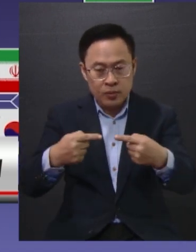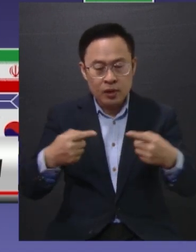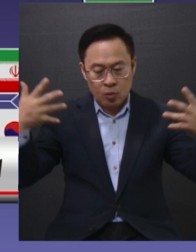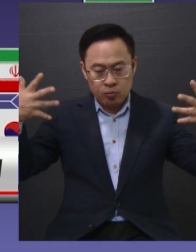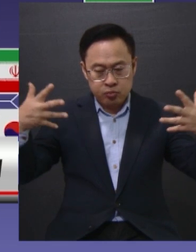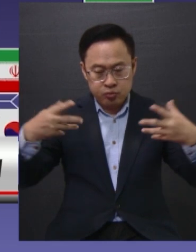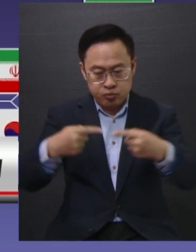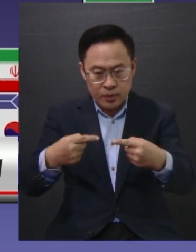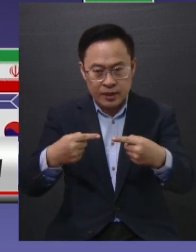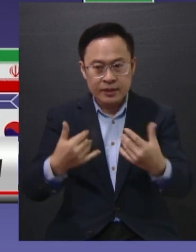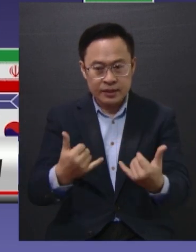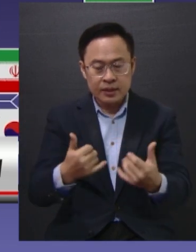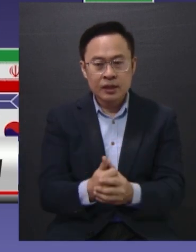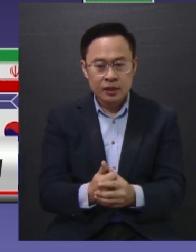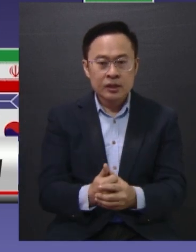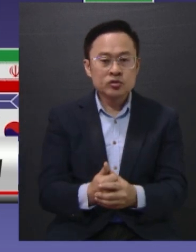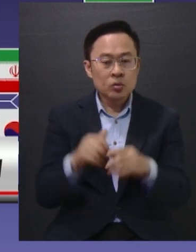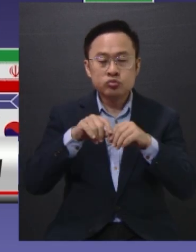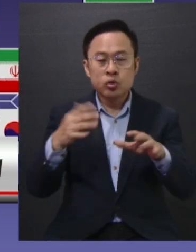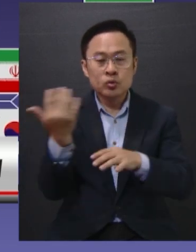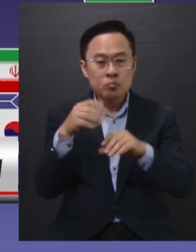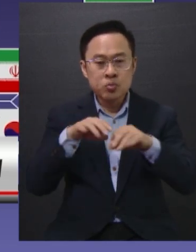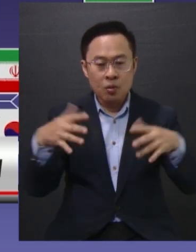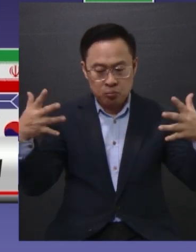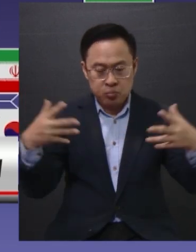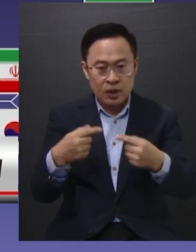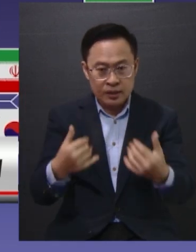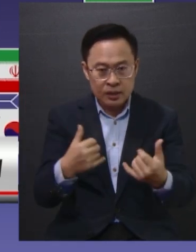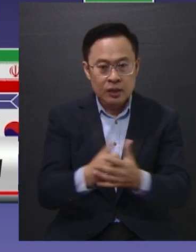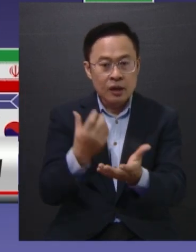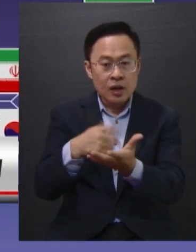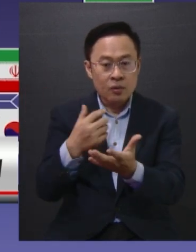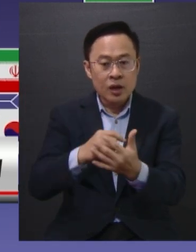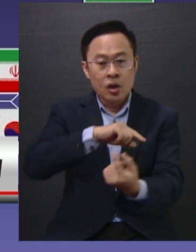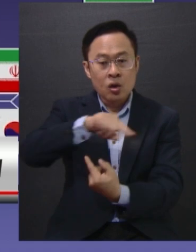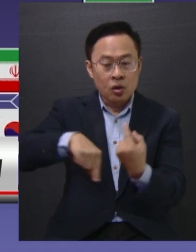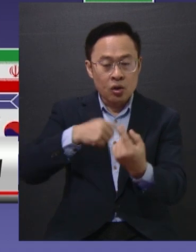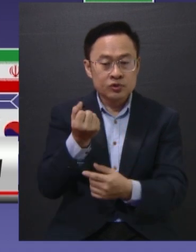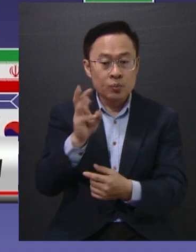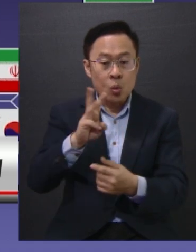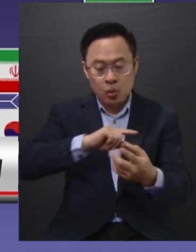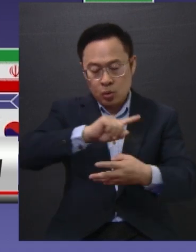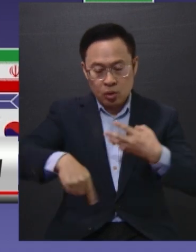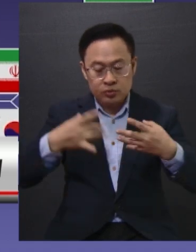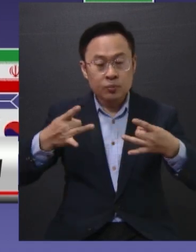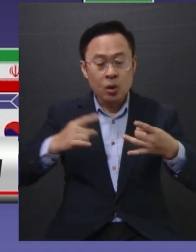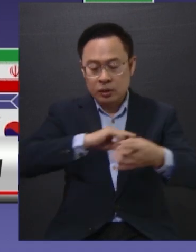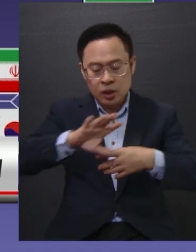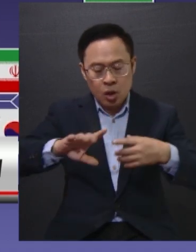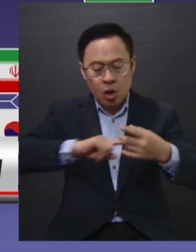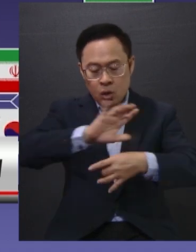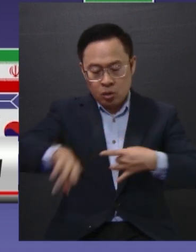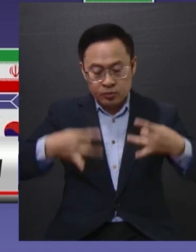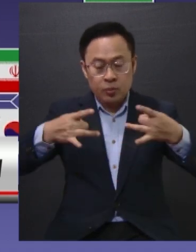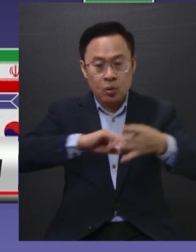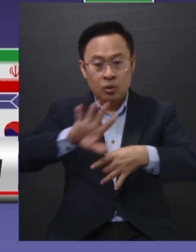ปอร์ตชาแนลสื่อของกาตาร์โดยไอมานจาด้ามองว่ารอบ16ทีมสุดท้ายเนี่ยจะไม่มีทัพช้างศึกทีมชาติไ